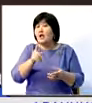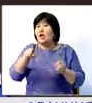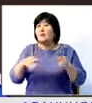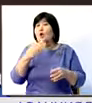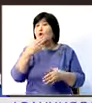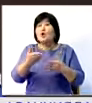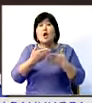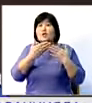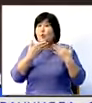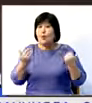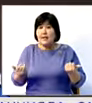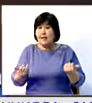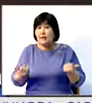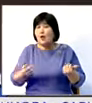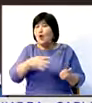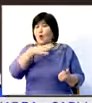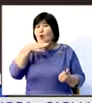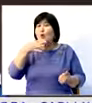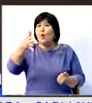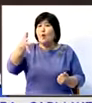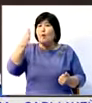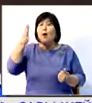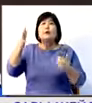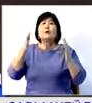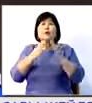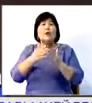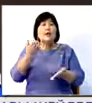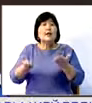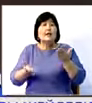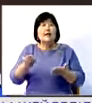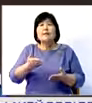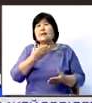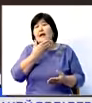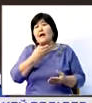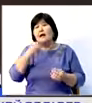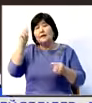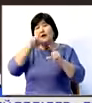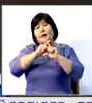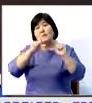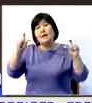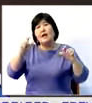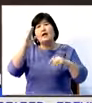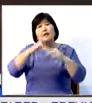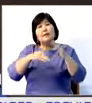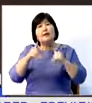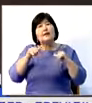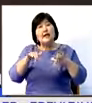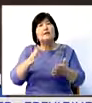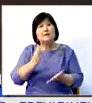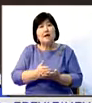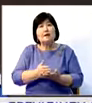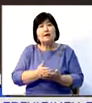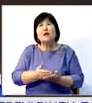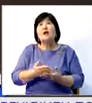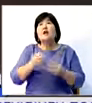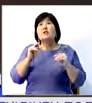сұраныс болмаса да көп қабатты үйлер немесе сәулетті мектеп ғимараты салынып жатыр?